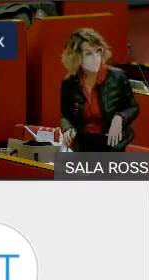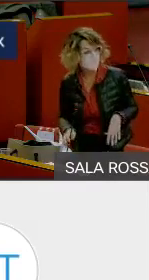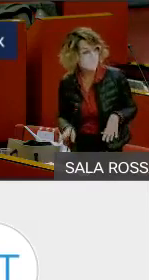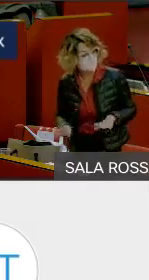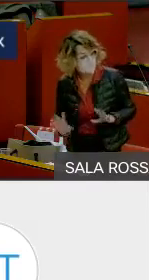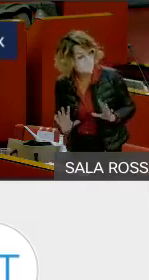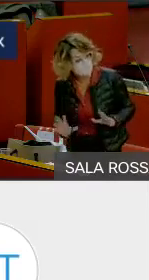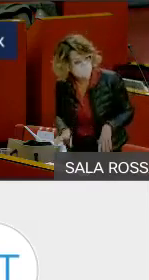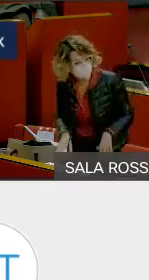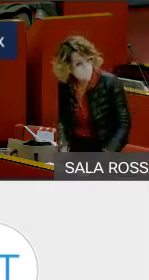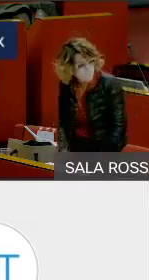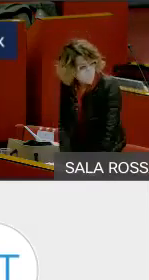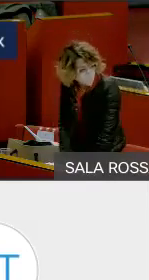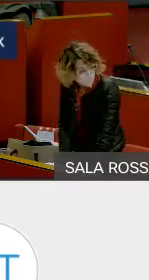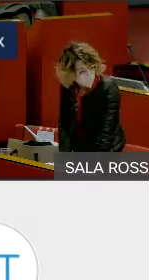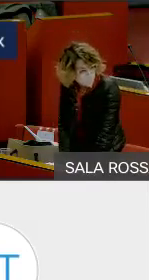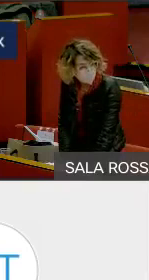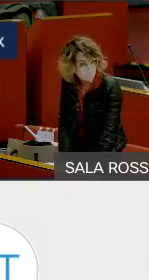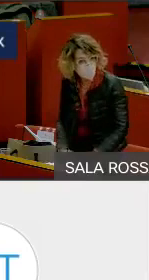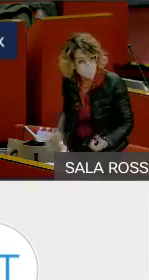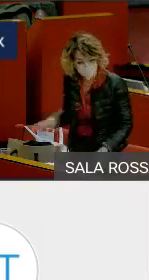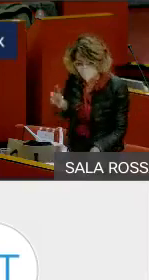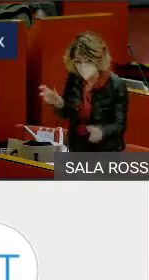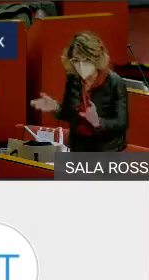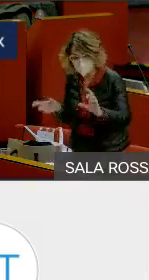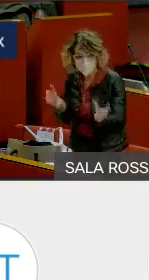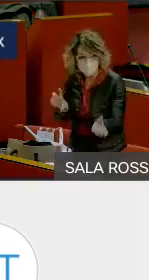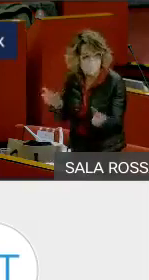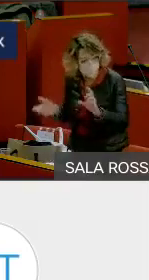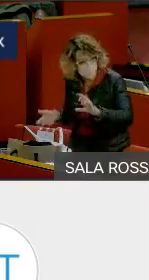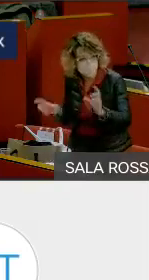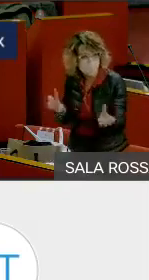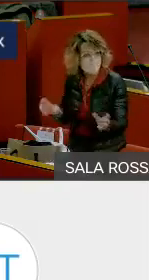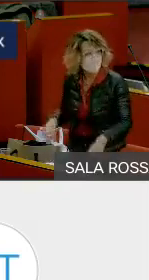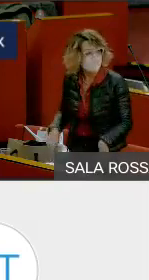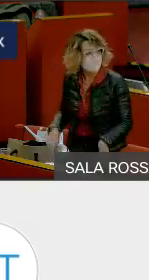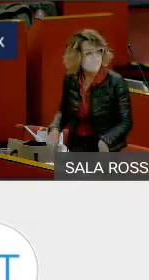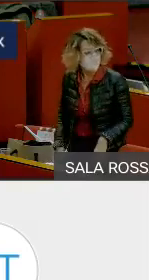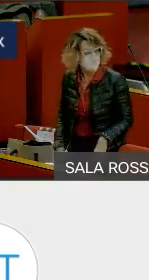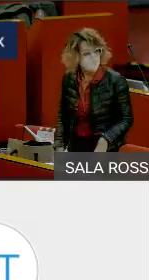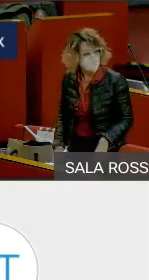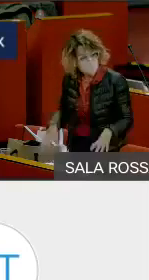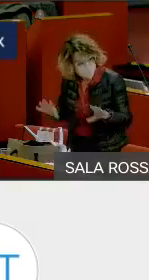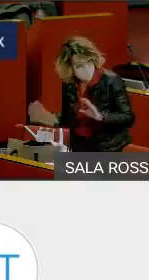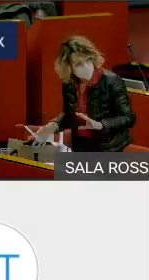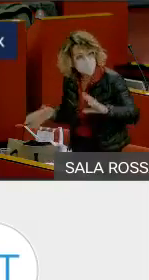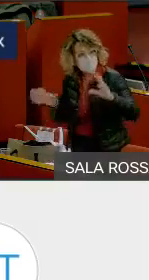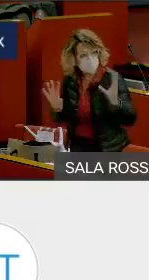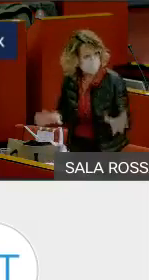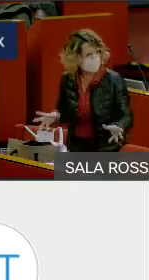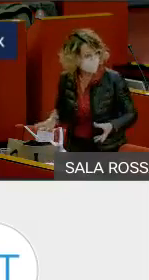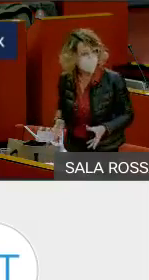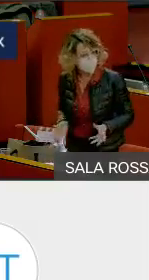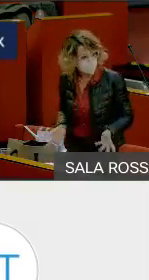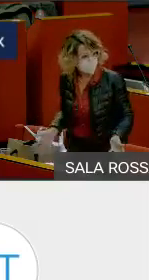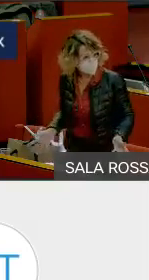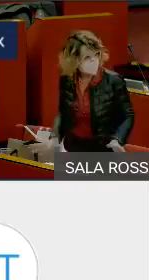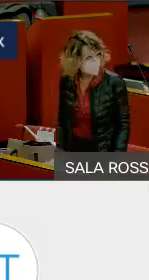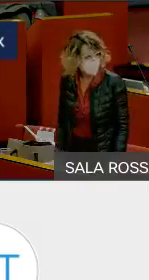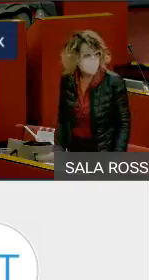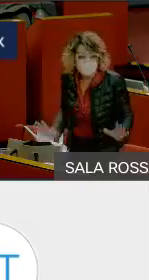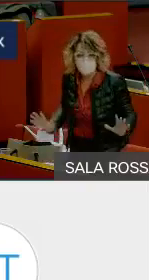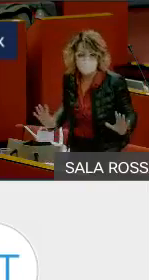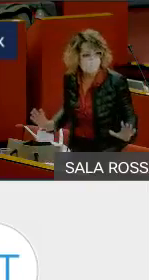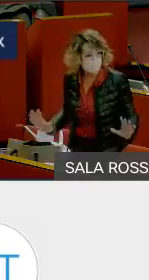ma che ci sia stato la voto contrario e quindi di a favore e stato dovuto incontrare ci sono state delle importanti